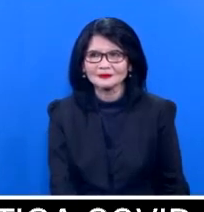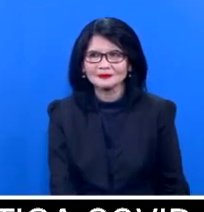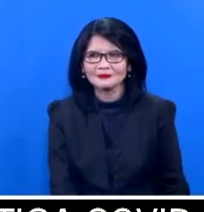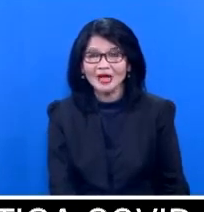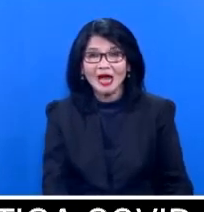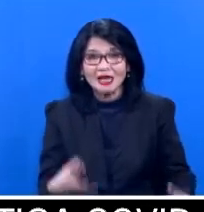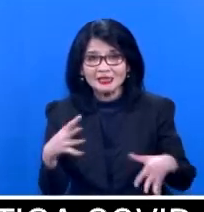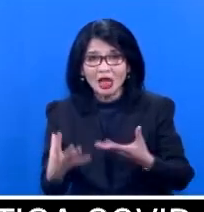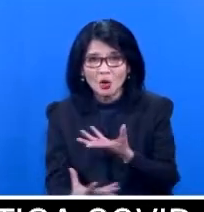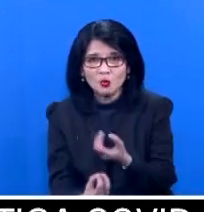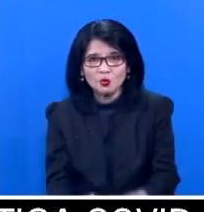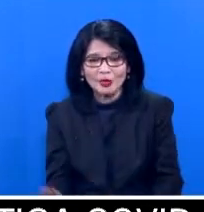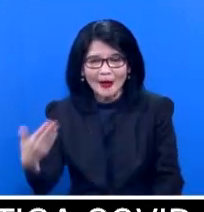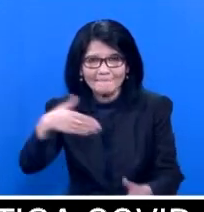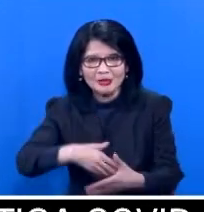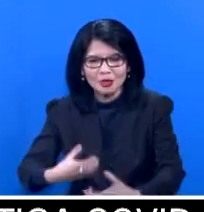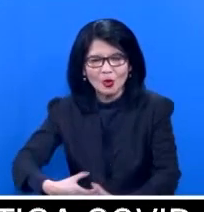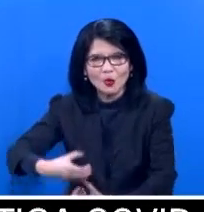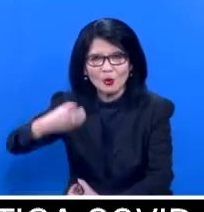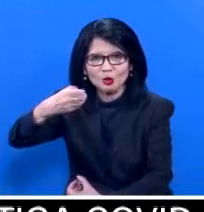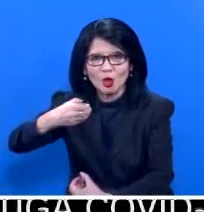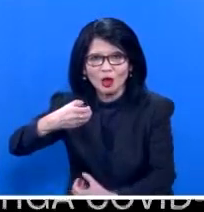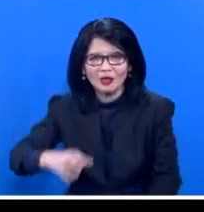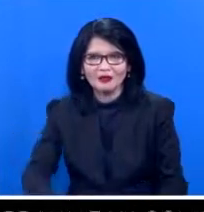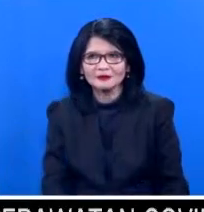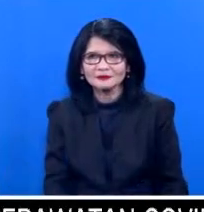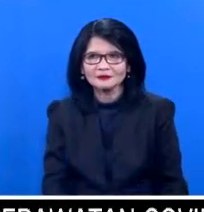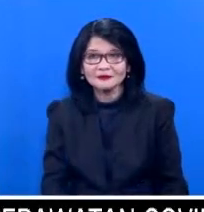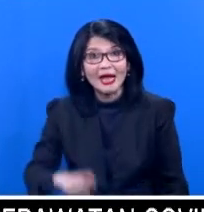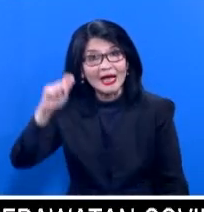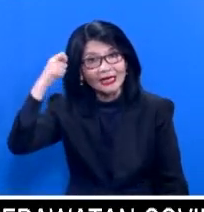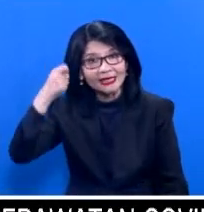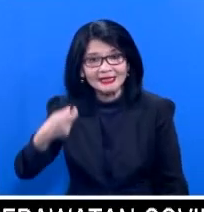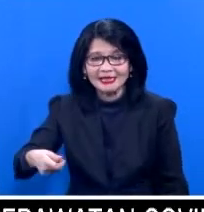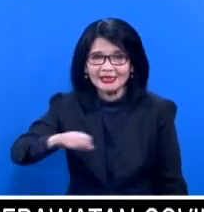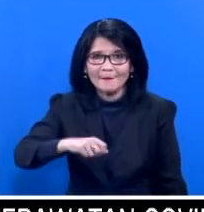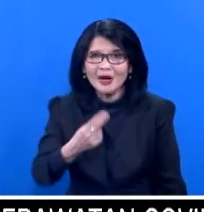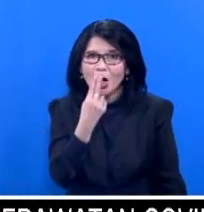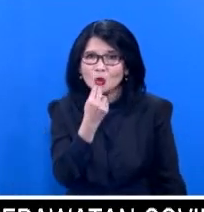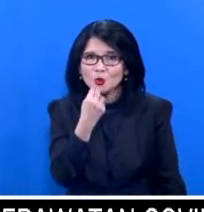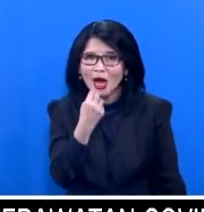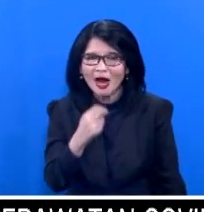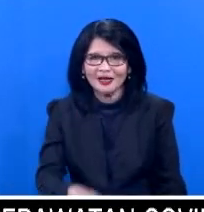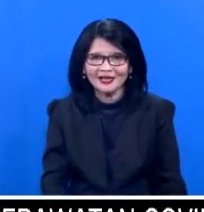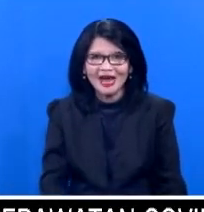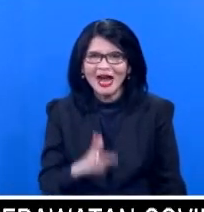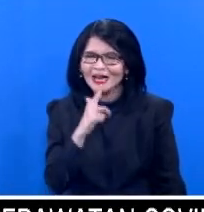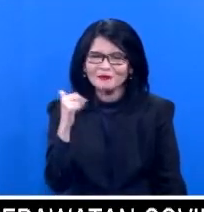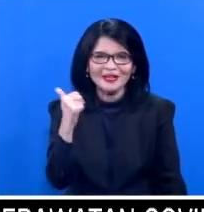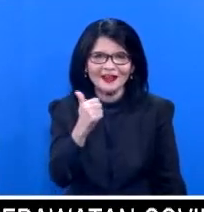Setelah matang, kita langsung masukkan ke dalam botol sesuai takaran. Jangan lupa nih, beri gula dan perasan alami agar susu lebih